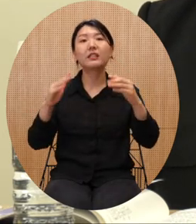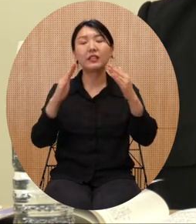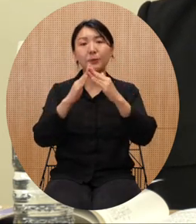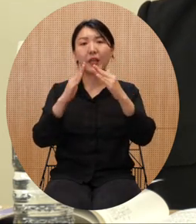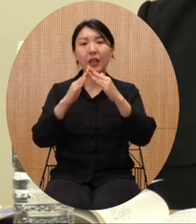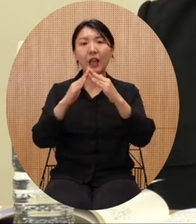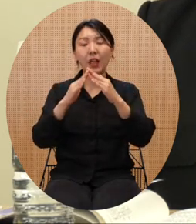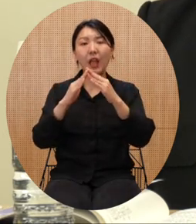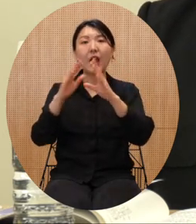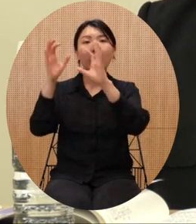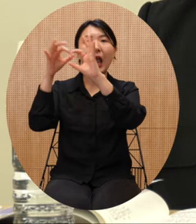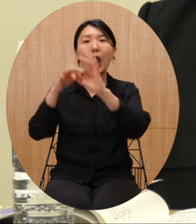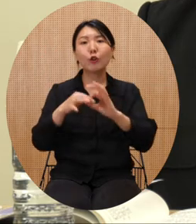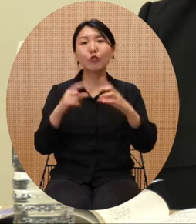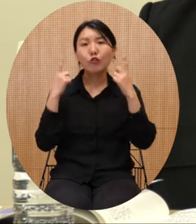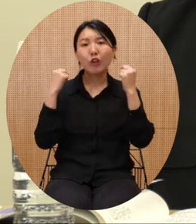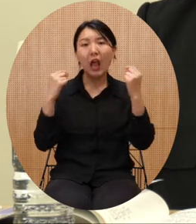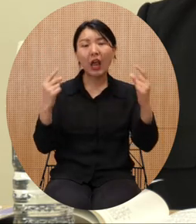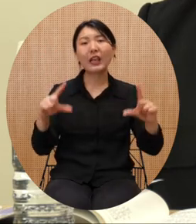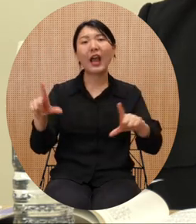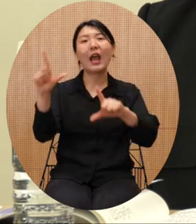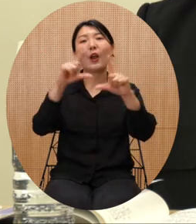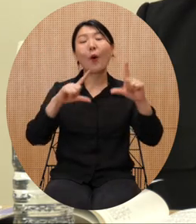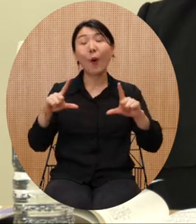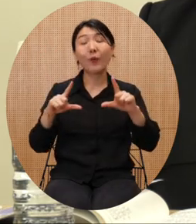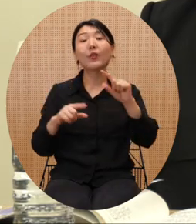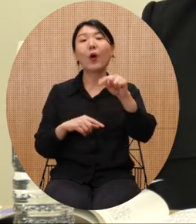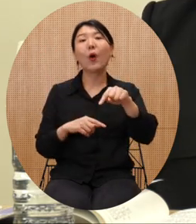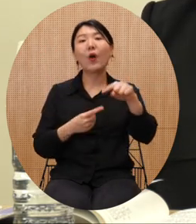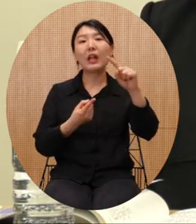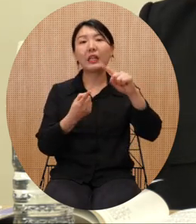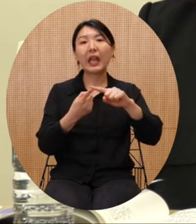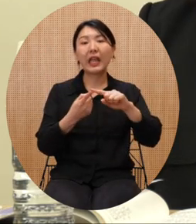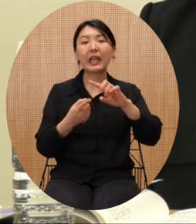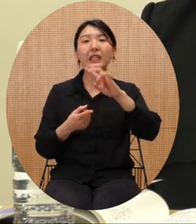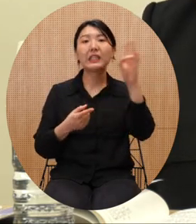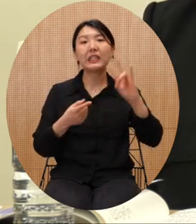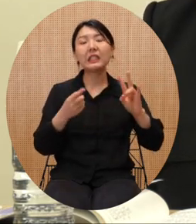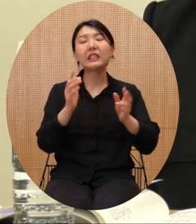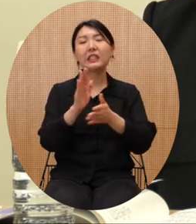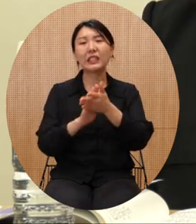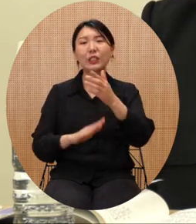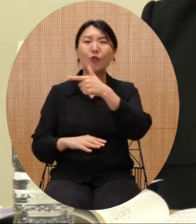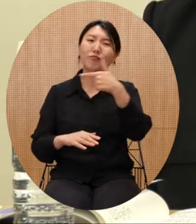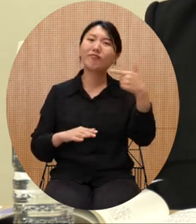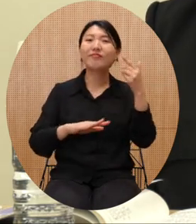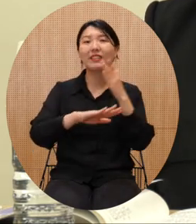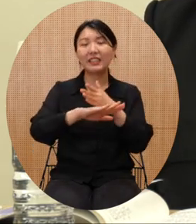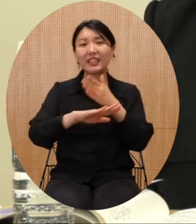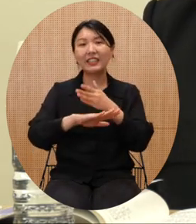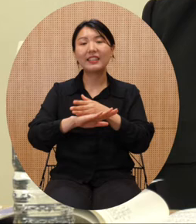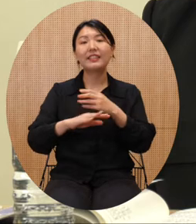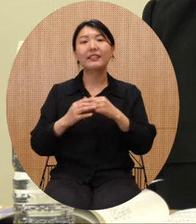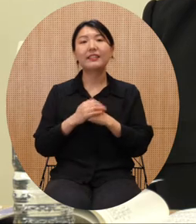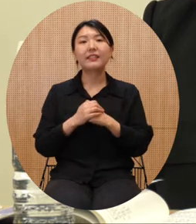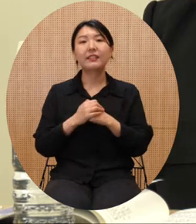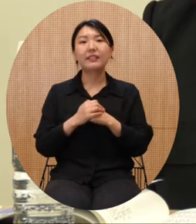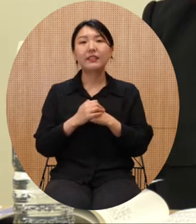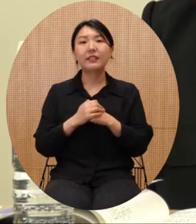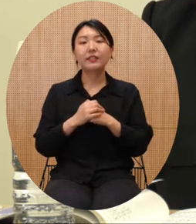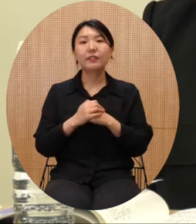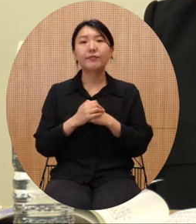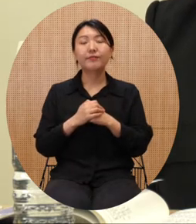계속 유지하면서 살고 있는 거에 대해서 굉장히 시흥시에 대해서 감사함을 좀 느끼고 있습니다.